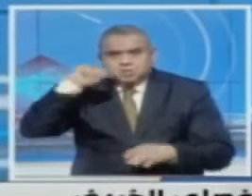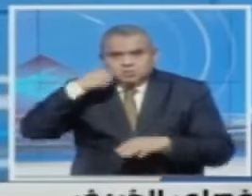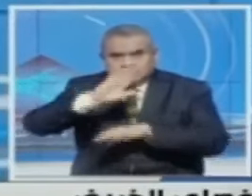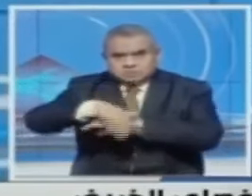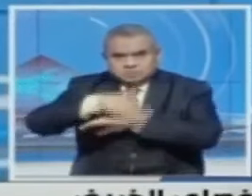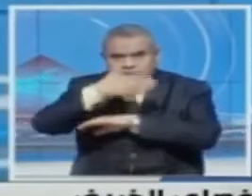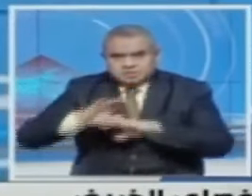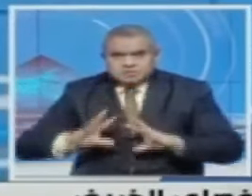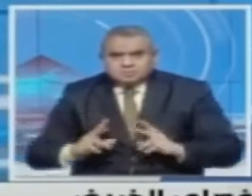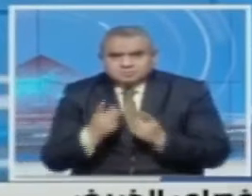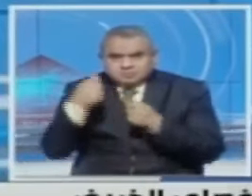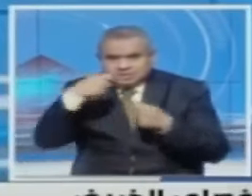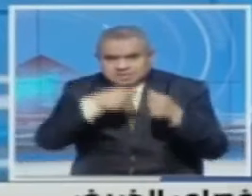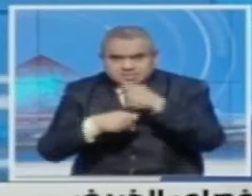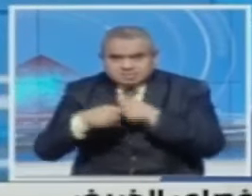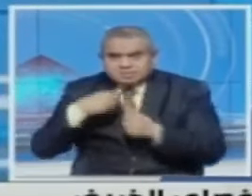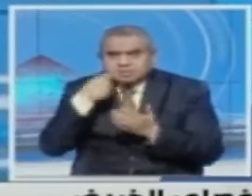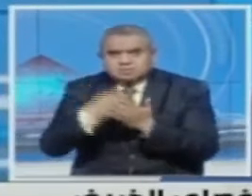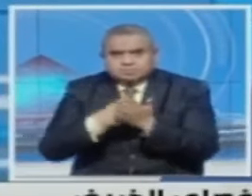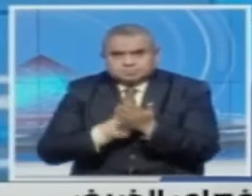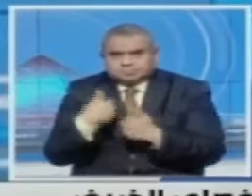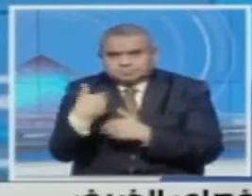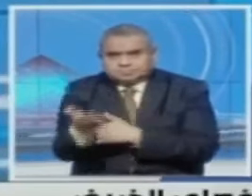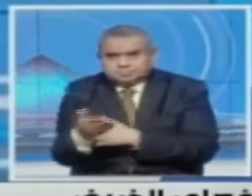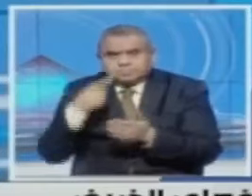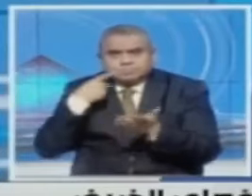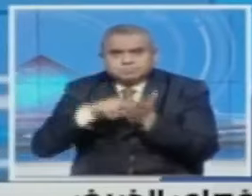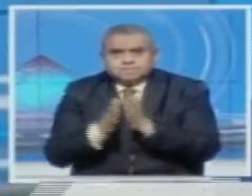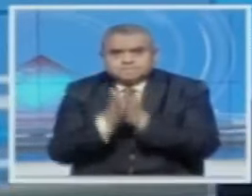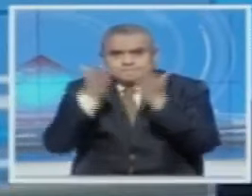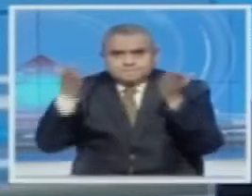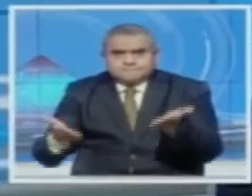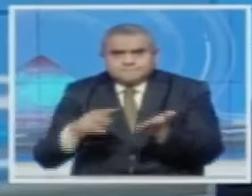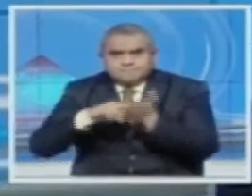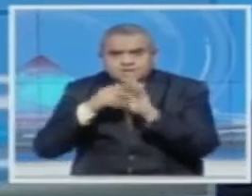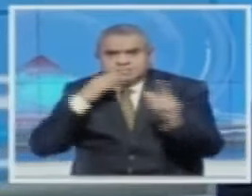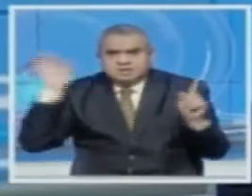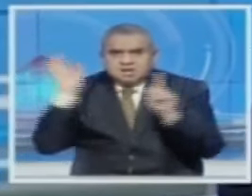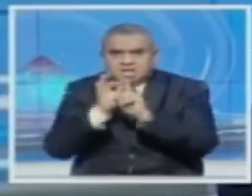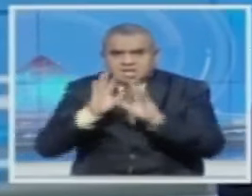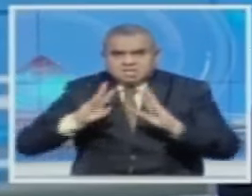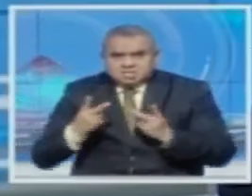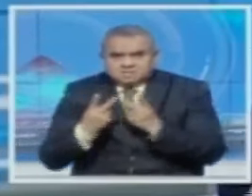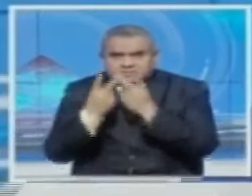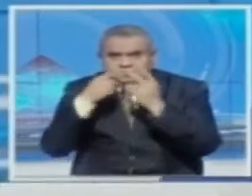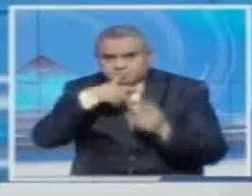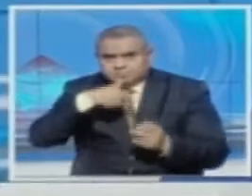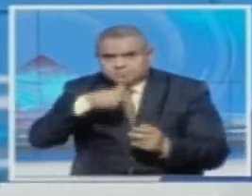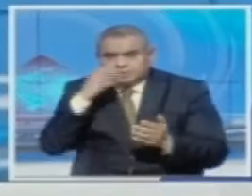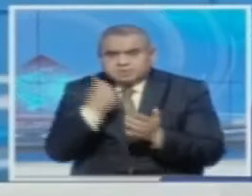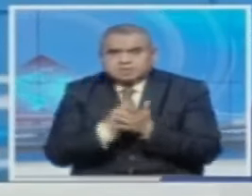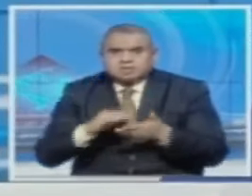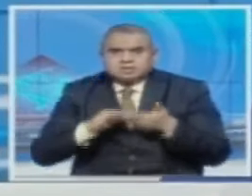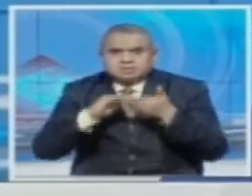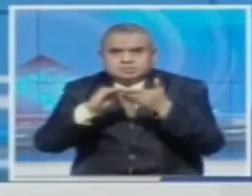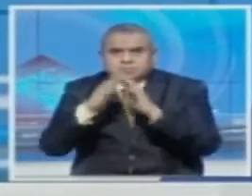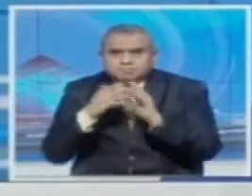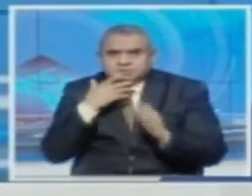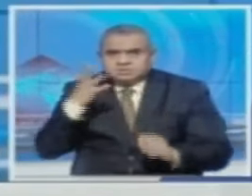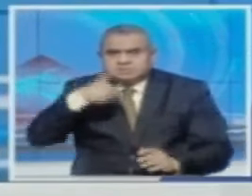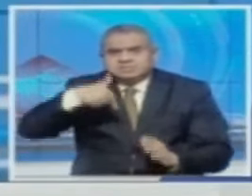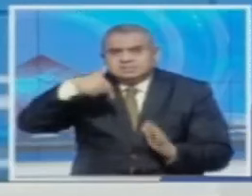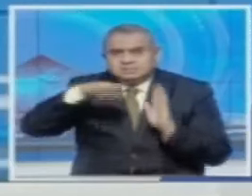التخطيط والتنمية الاقتصادية تقريرا يوضح وضع مصر في تحقيق أهداف التنمية المستدامة، مشيرة إلى تقدم